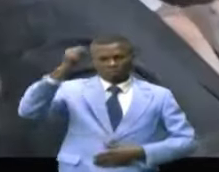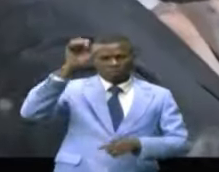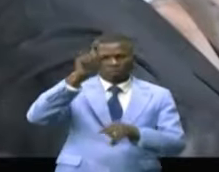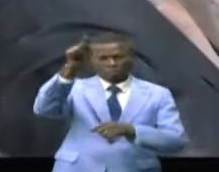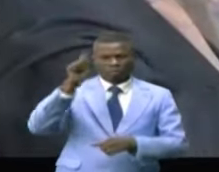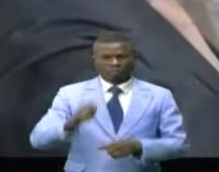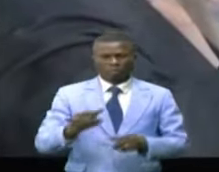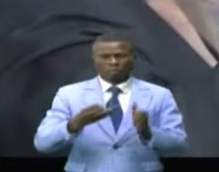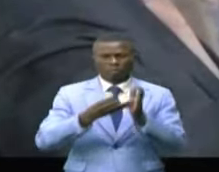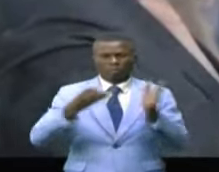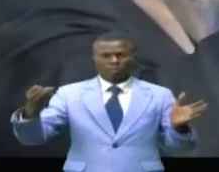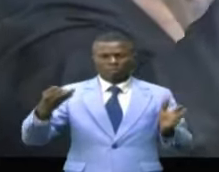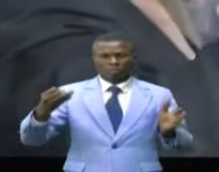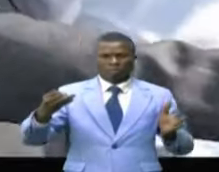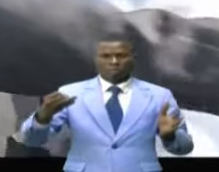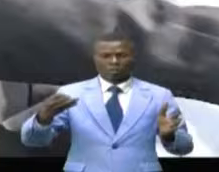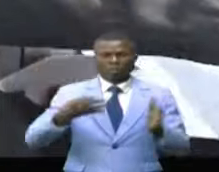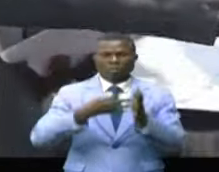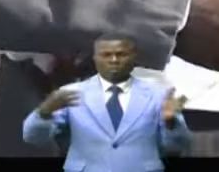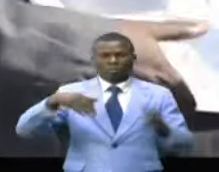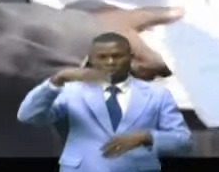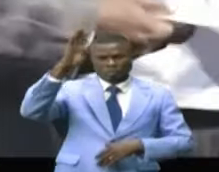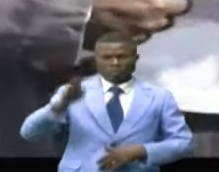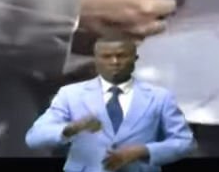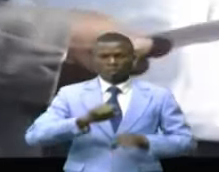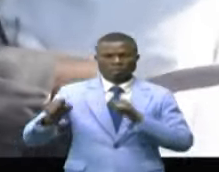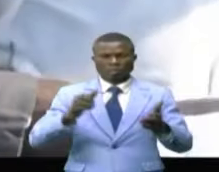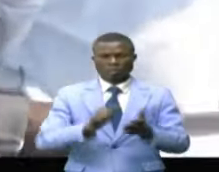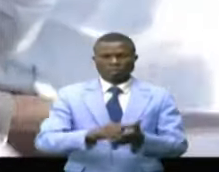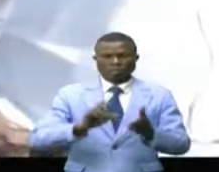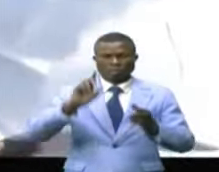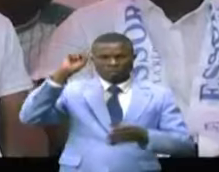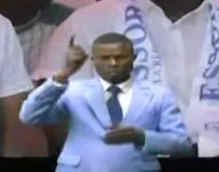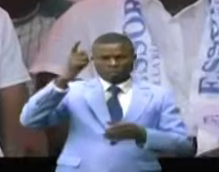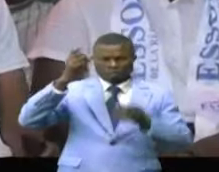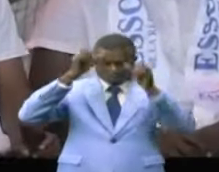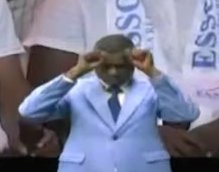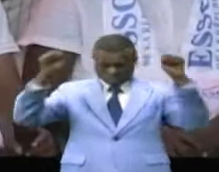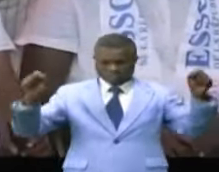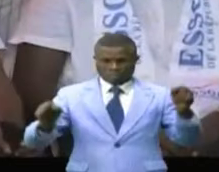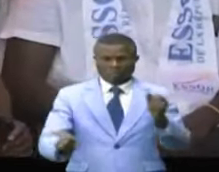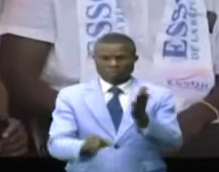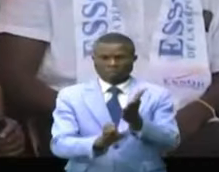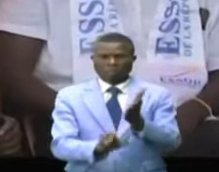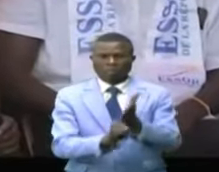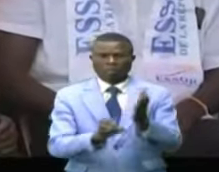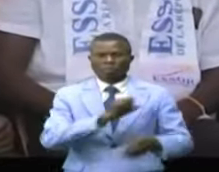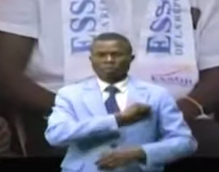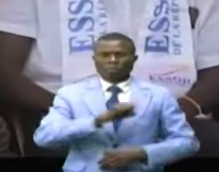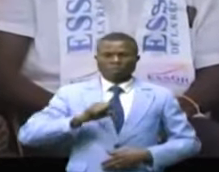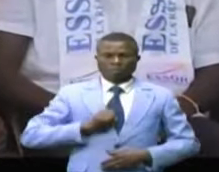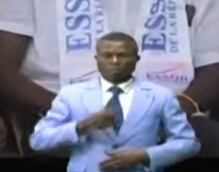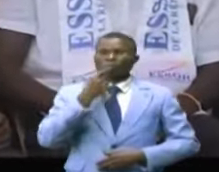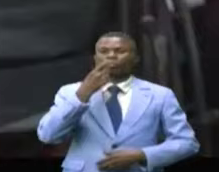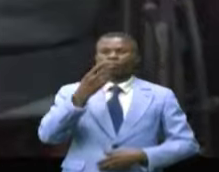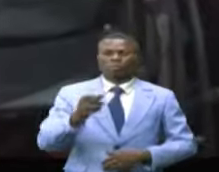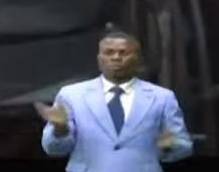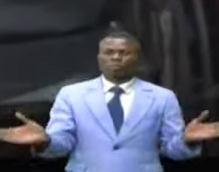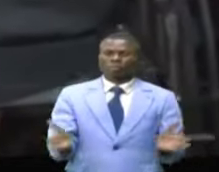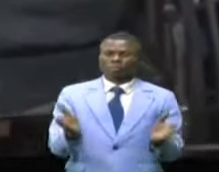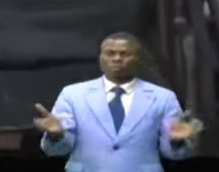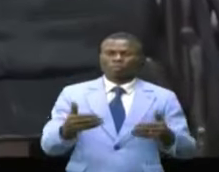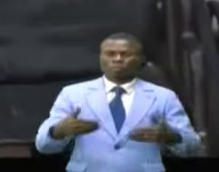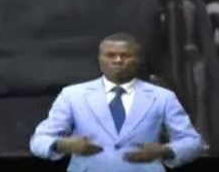obtenu 70% à l'examen d'État. Le premier vice-président du Sénat a eu de mots justes pour conscientiser